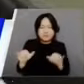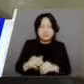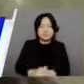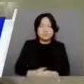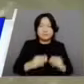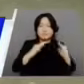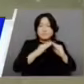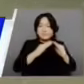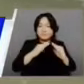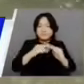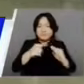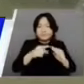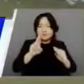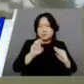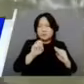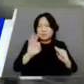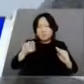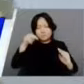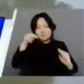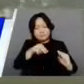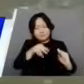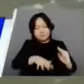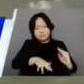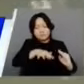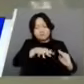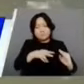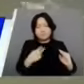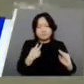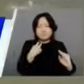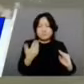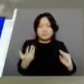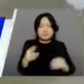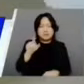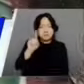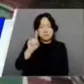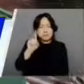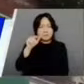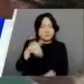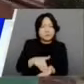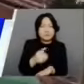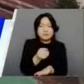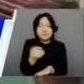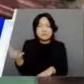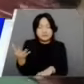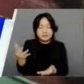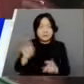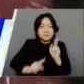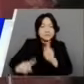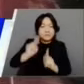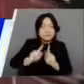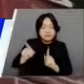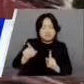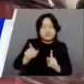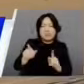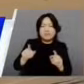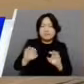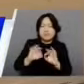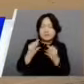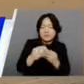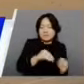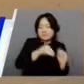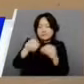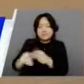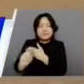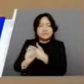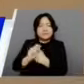G ang matatanaw. Halos 1,000 residente ang nasa evacuation center. Abot bubong din ang baha sa Ilagan Isabela, kaya